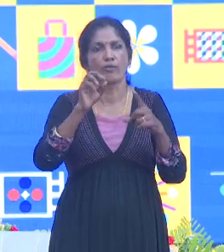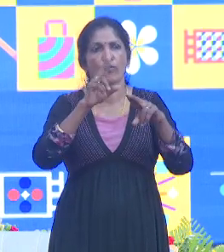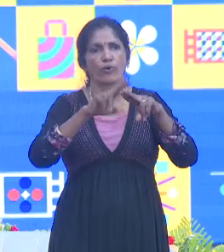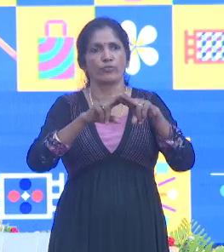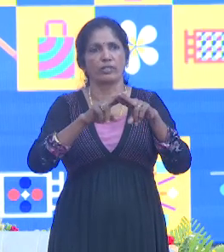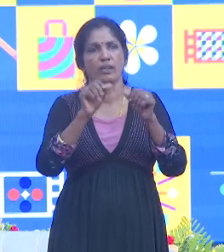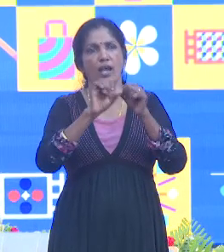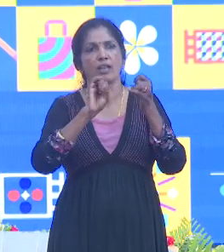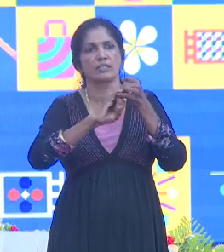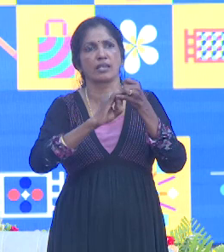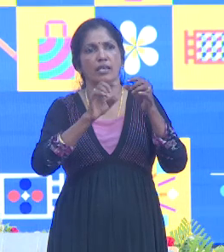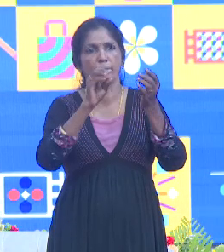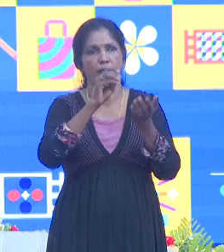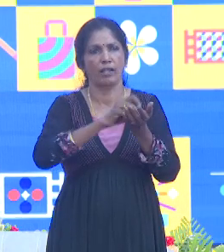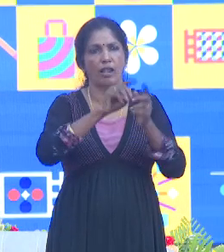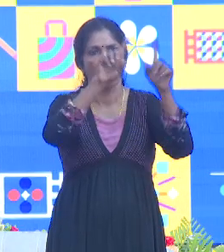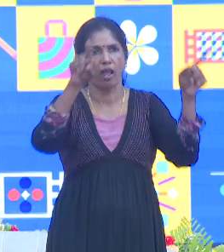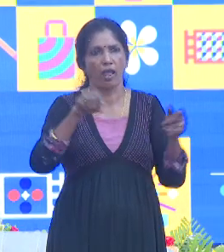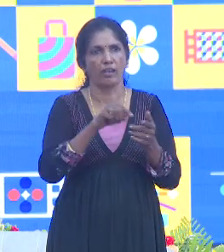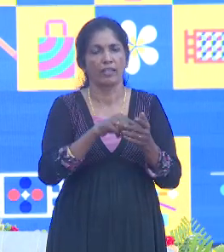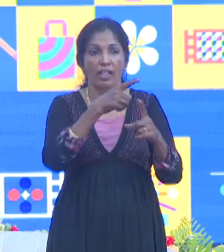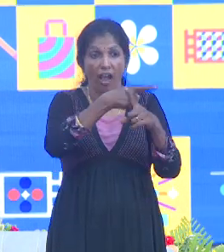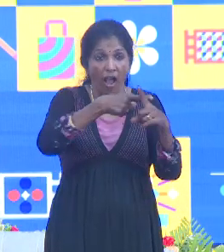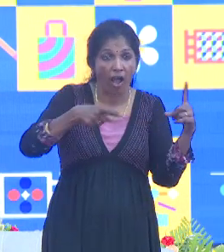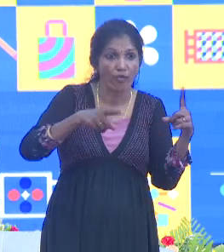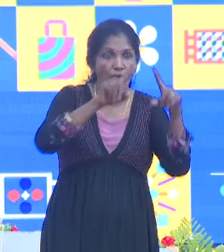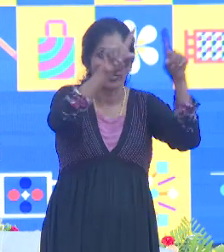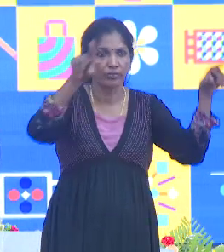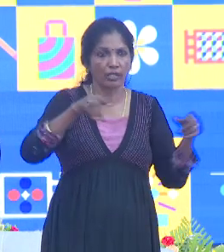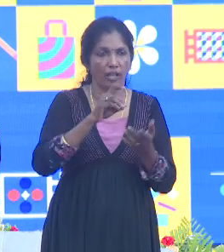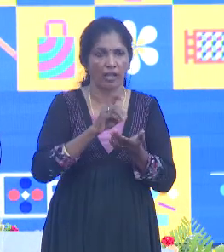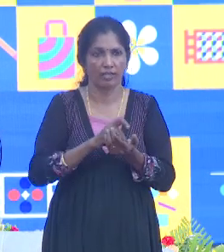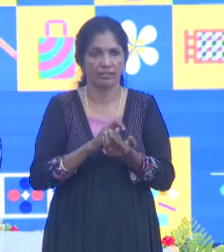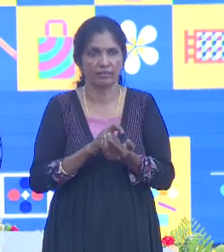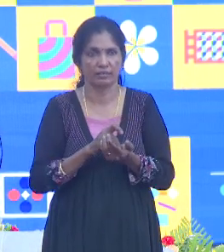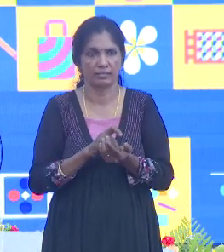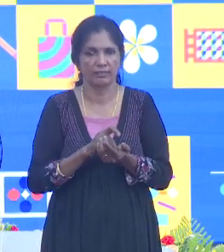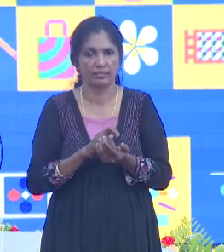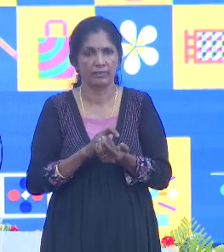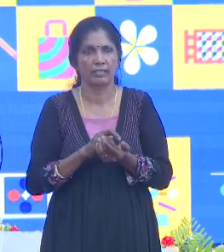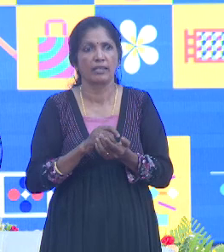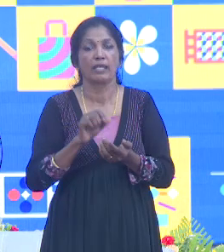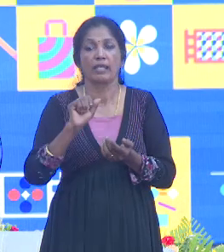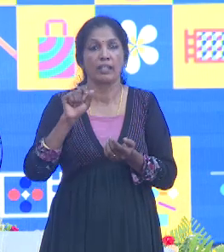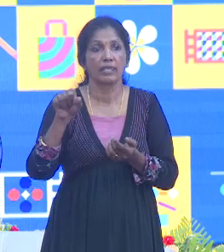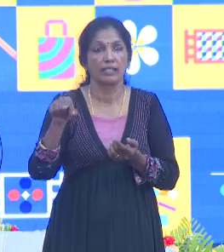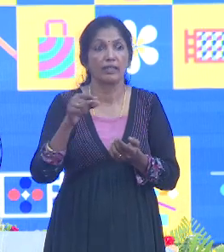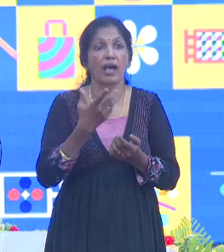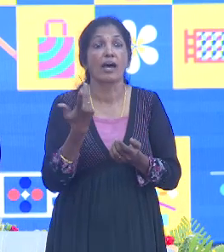1/2 അതിൻ്റെ നേർ പകുതി ഭൂമി അത് ഇറ്റ് ഷാൽ ബി അസൈൻഡ് ടു